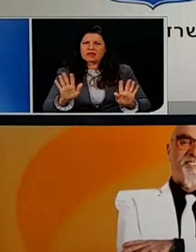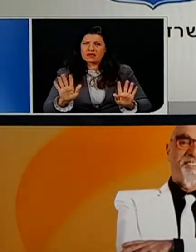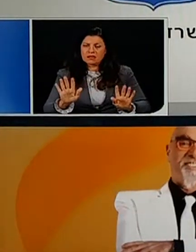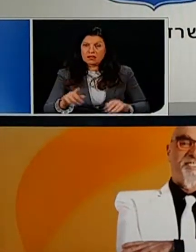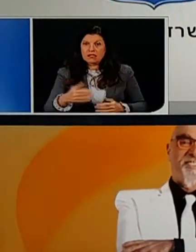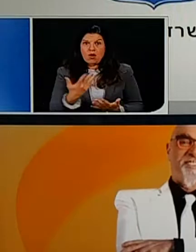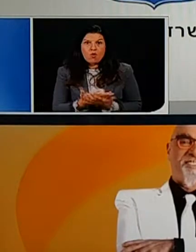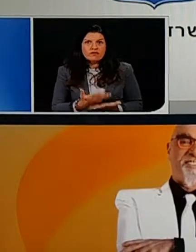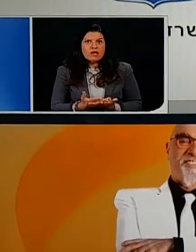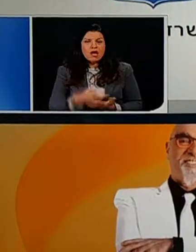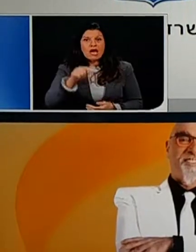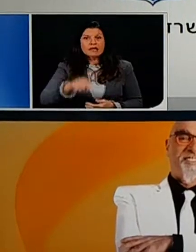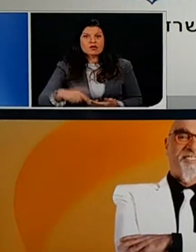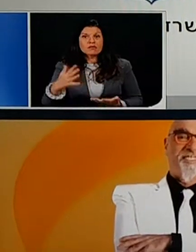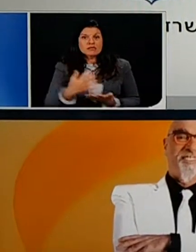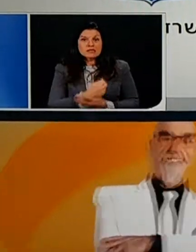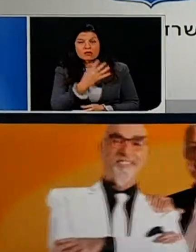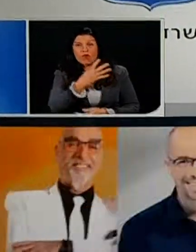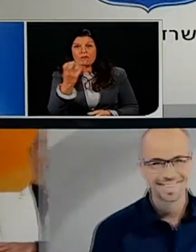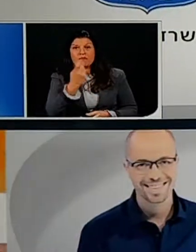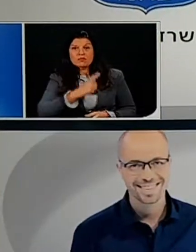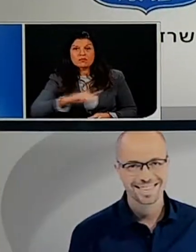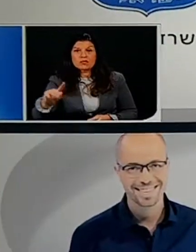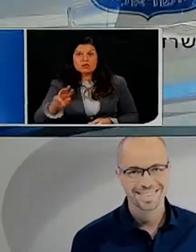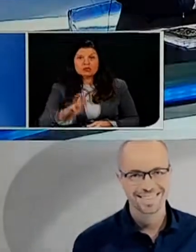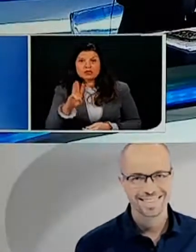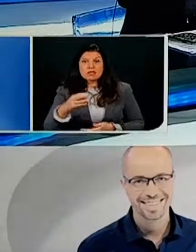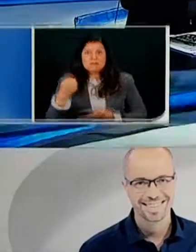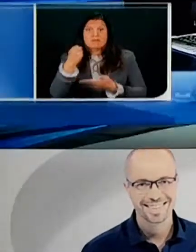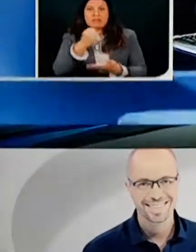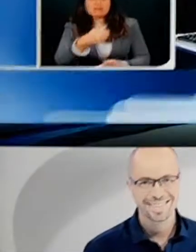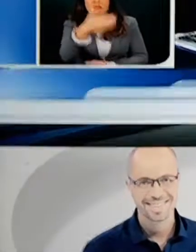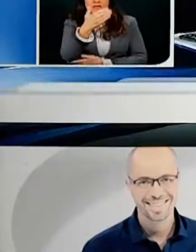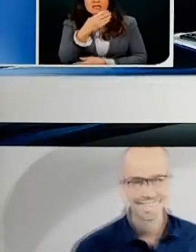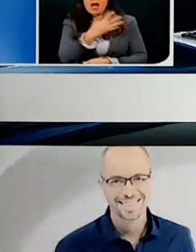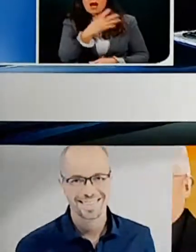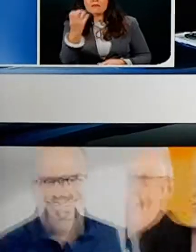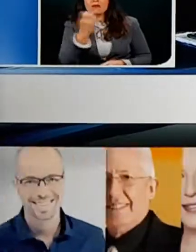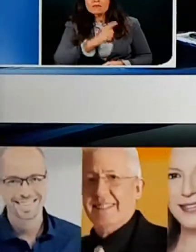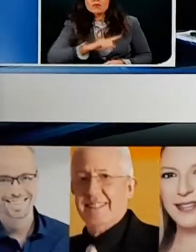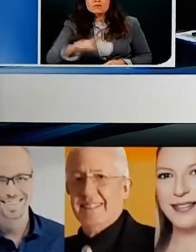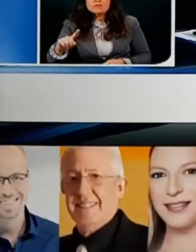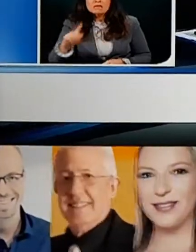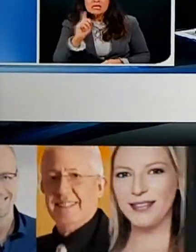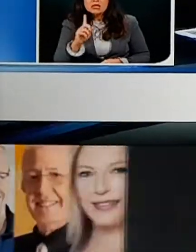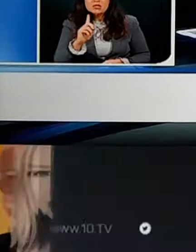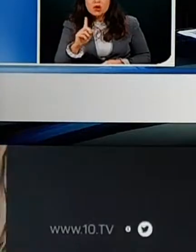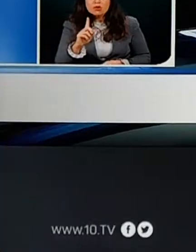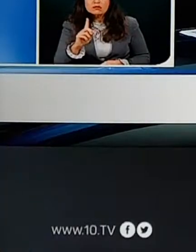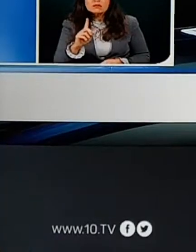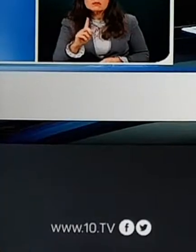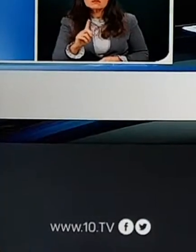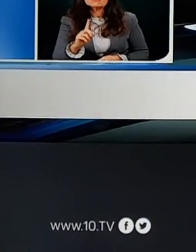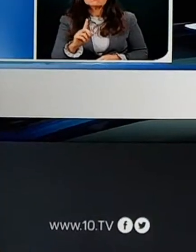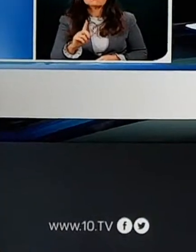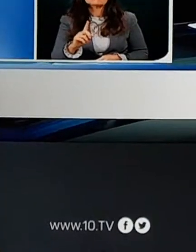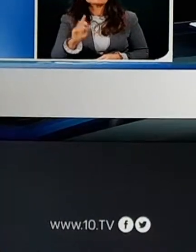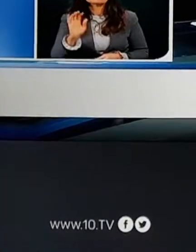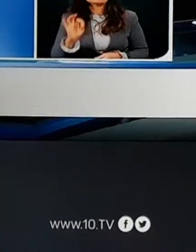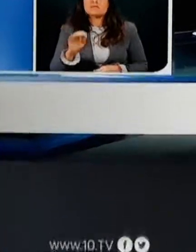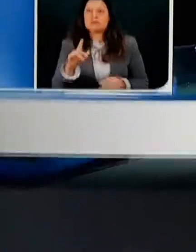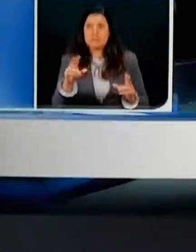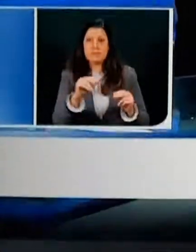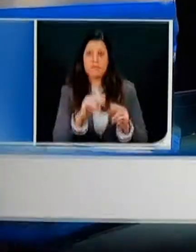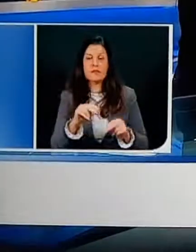להניע 400 מיליון שקל מתקציב המדינה, 400 מיליון שקל שירדו, יחדו לכיס ההורים, ההורים יקבלו את